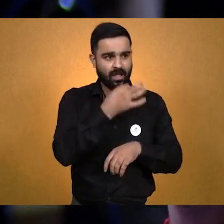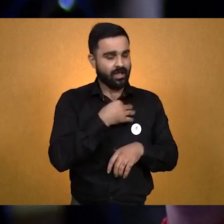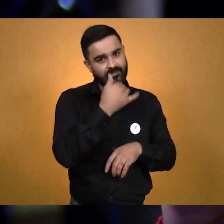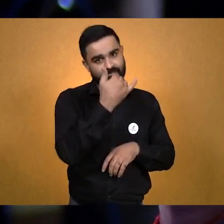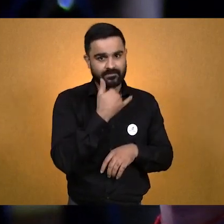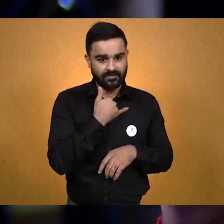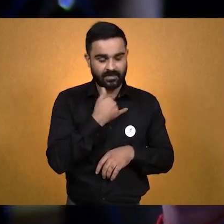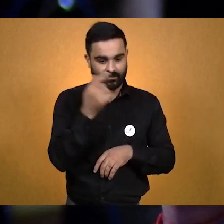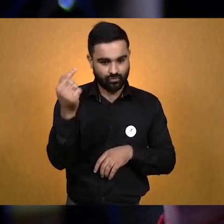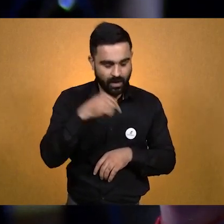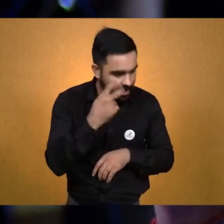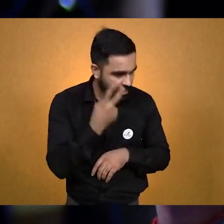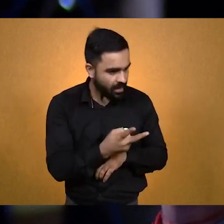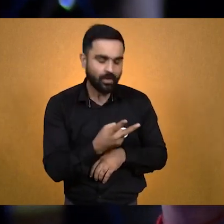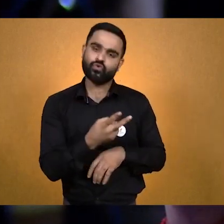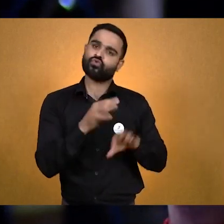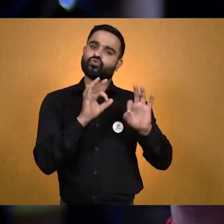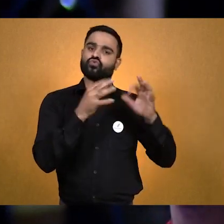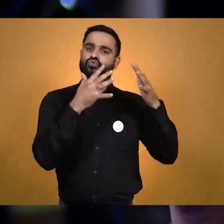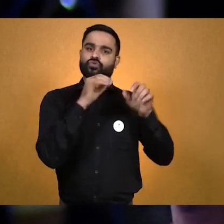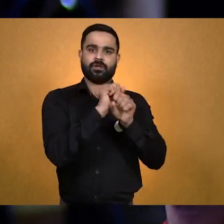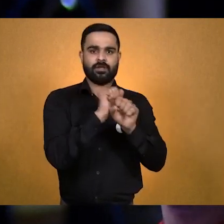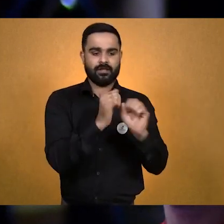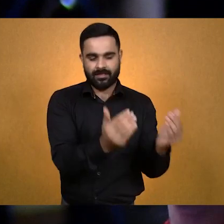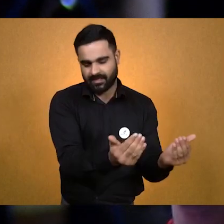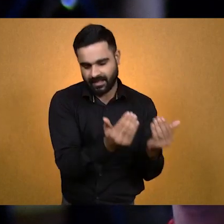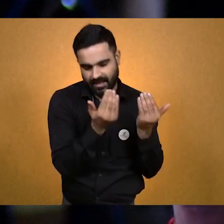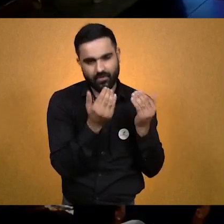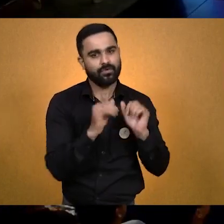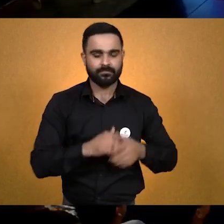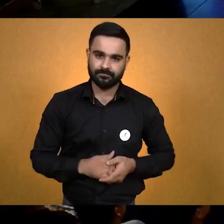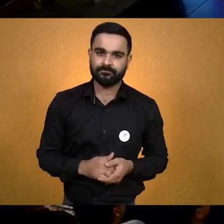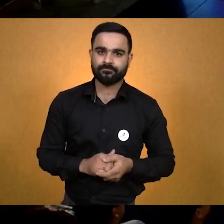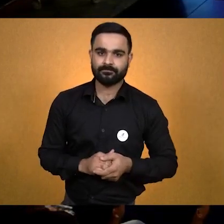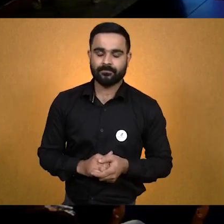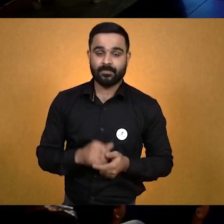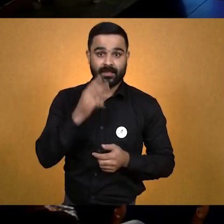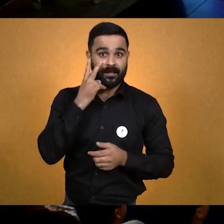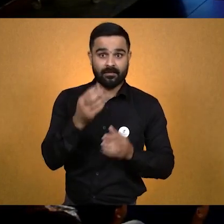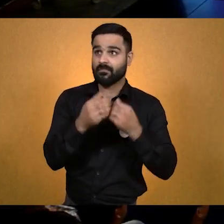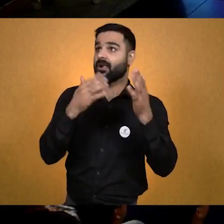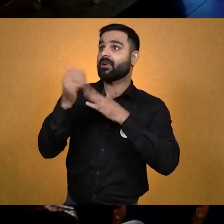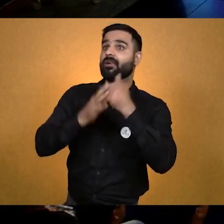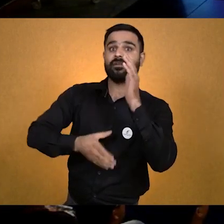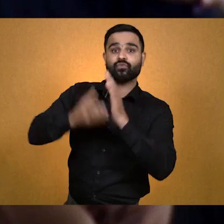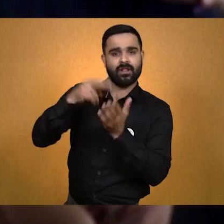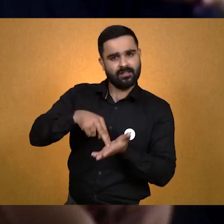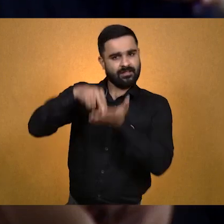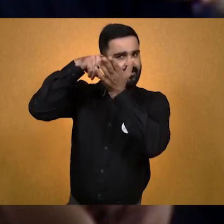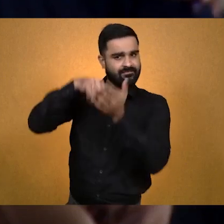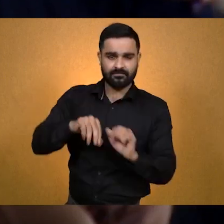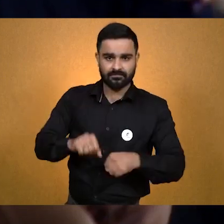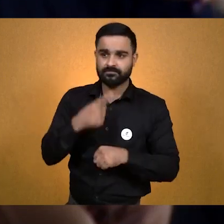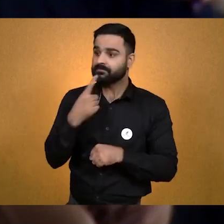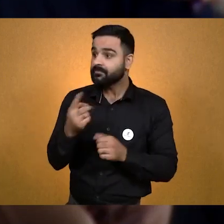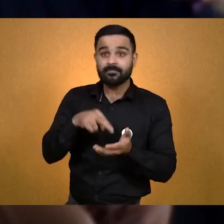फ़ोन पे, तो अब आते हैं तो देखते हैं हाँ जी बहुत अच्छा काम कर रहे हो, पर सपोर्ट करते हैं। देखा हूँ कि बहुत बड़ी बड़ी बिल्डिंग है, वहाँ पर लिफ्ट है, कई जगह